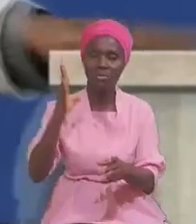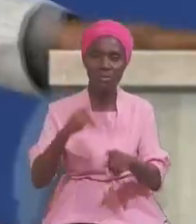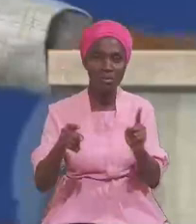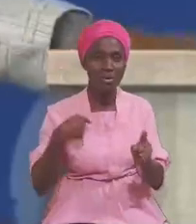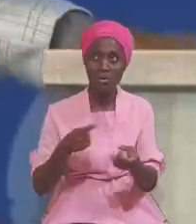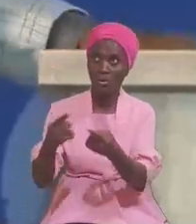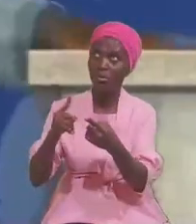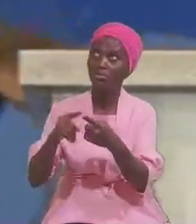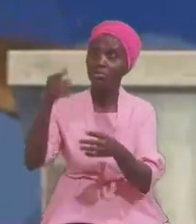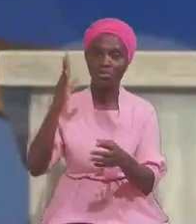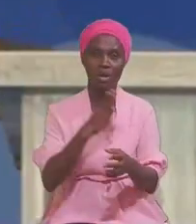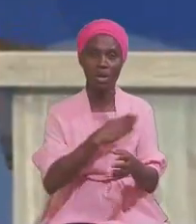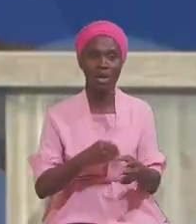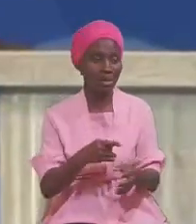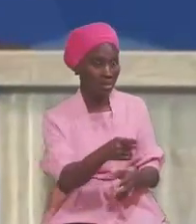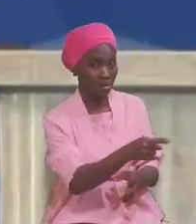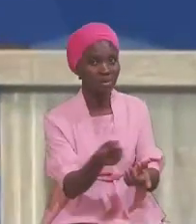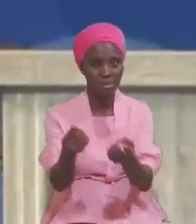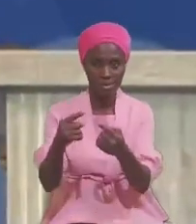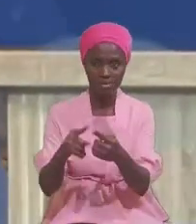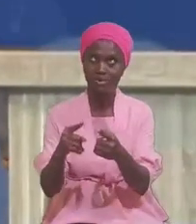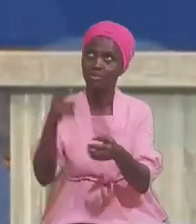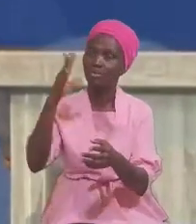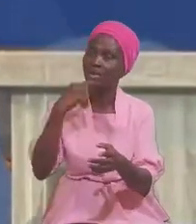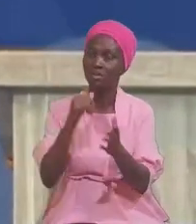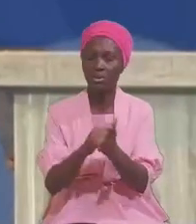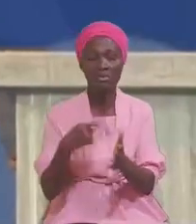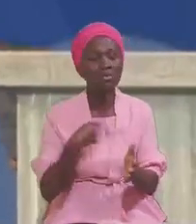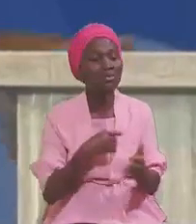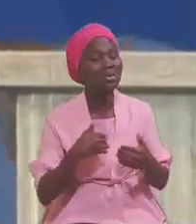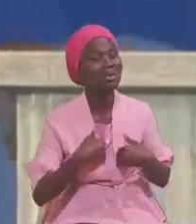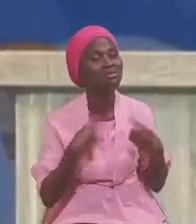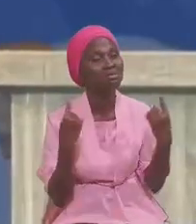Et ils sont venus à Dieu. Ils ont dit, nous avons péché.